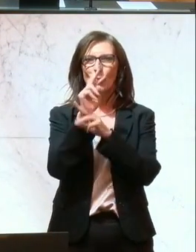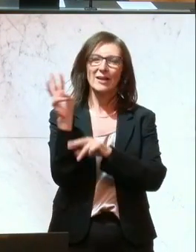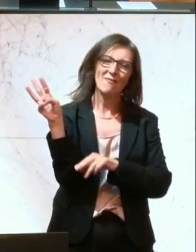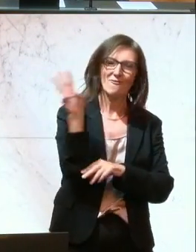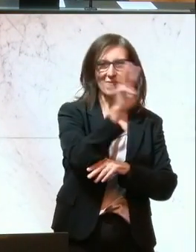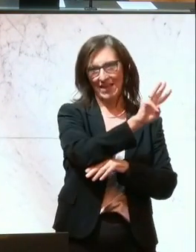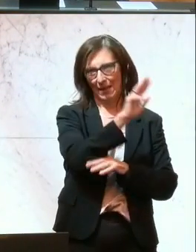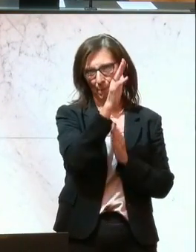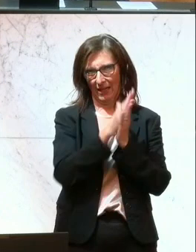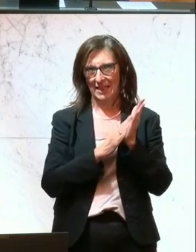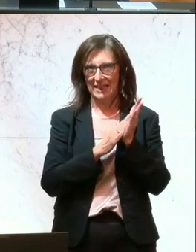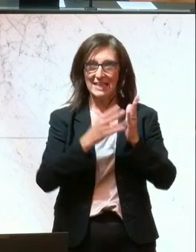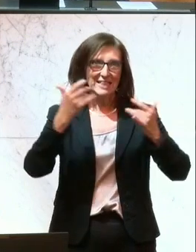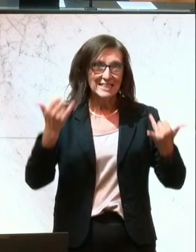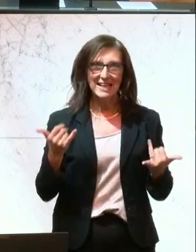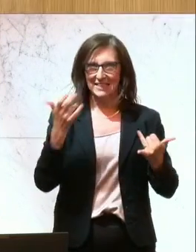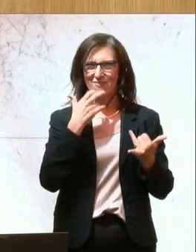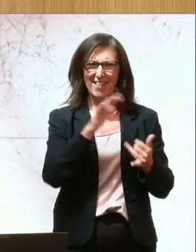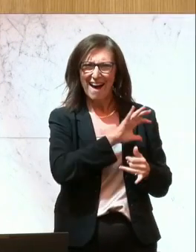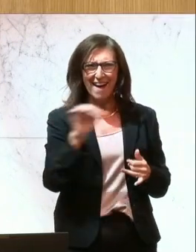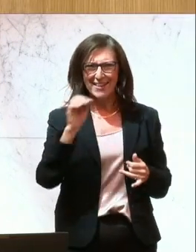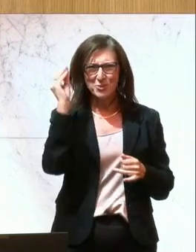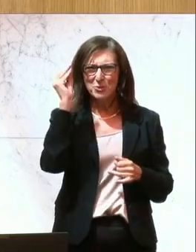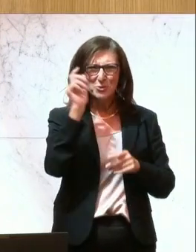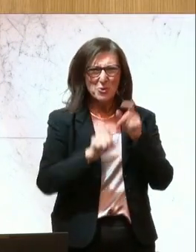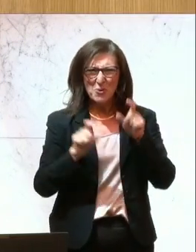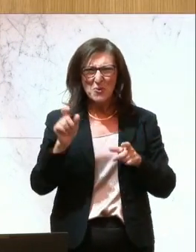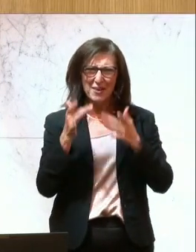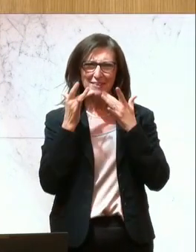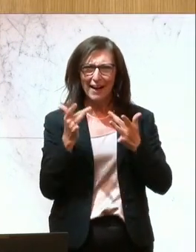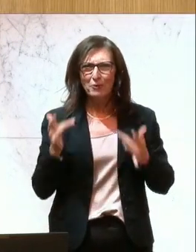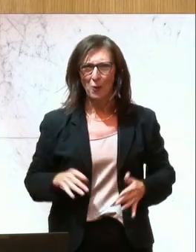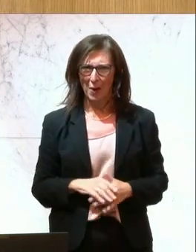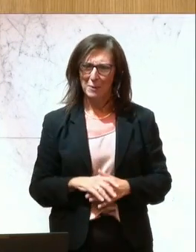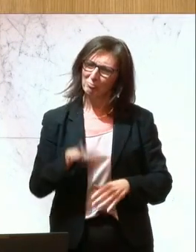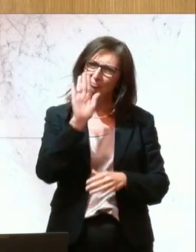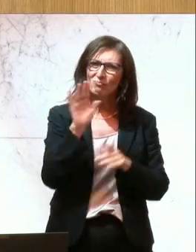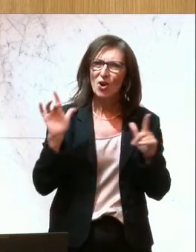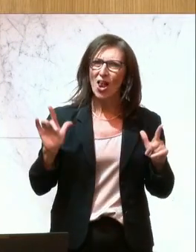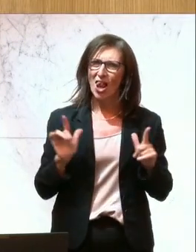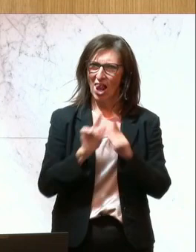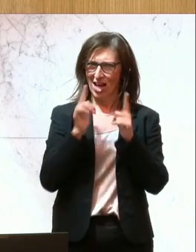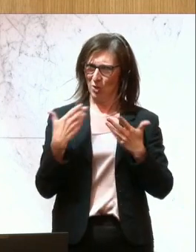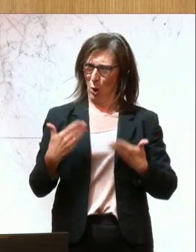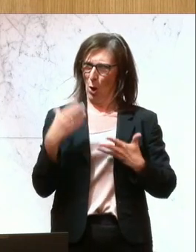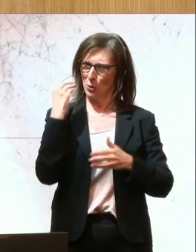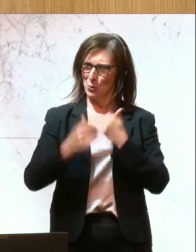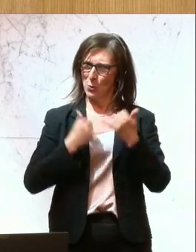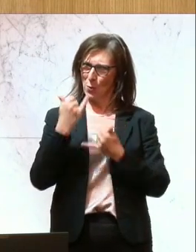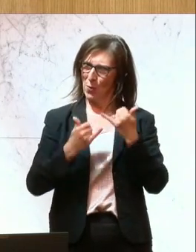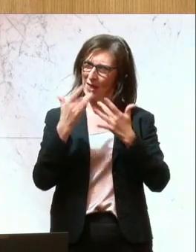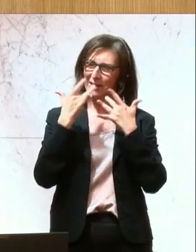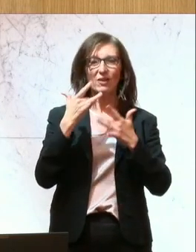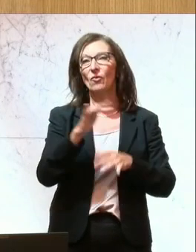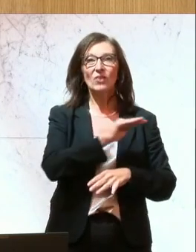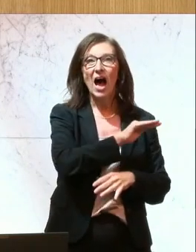Und ich möchte an dieser Stelle einmal allen Schülerinnen und Schülern gratulieren für ihre Leistungen in diesem Schuljahr. Und ich möchte euch